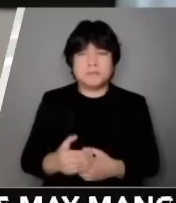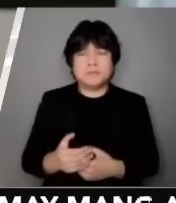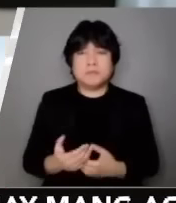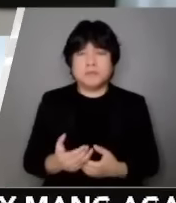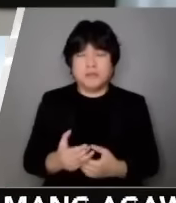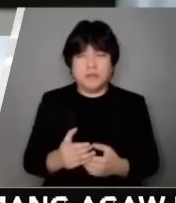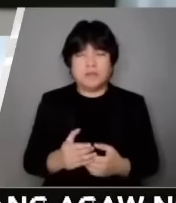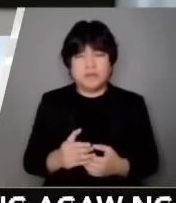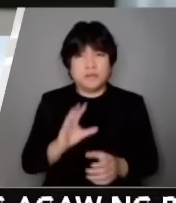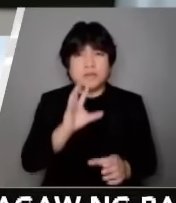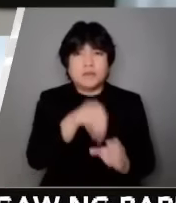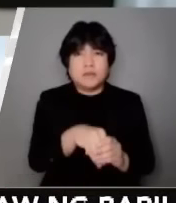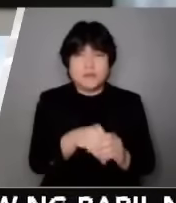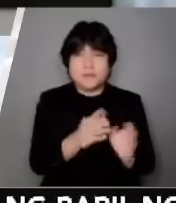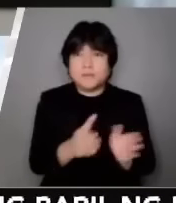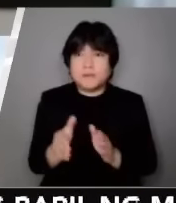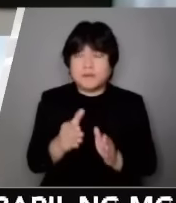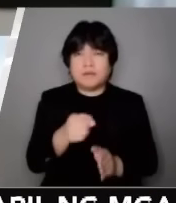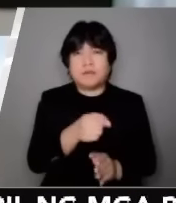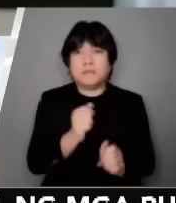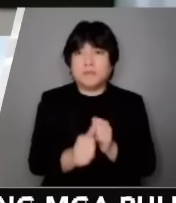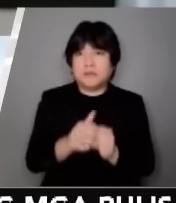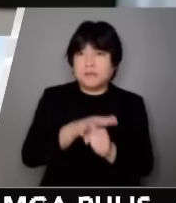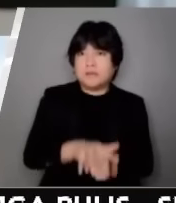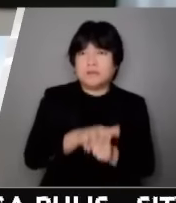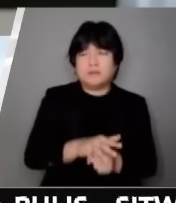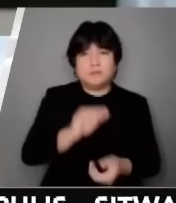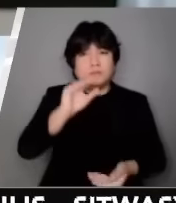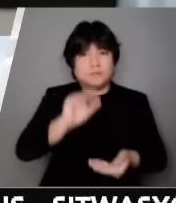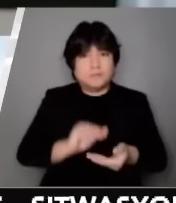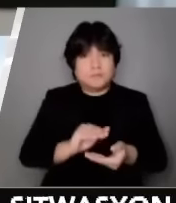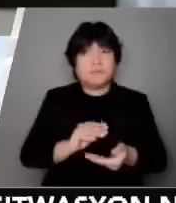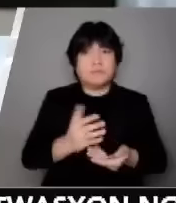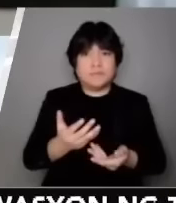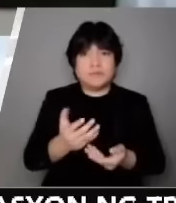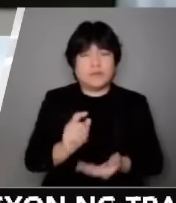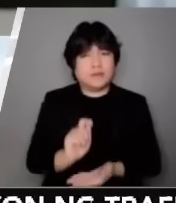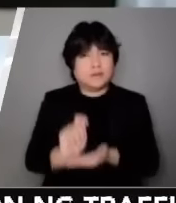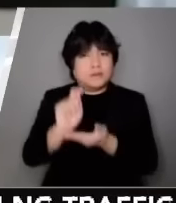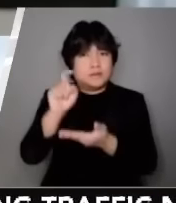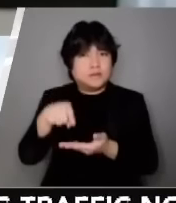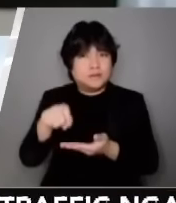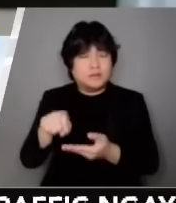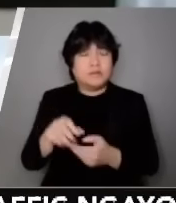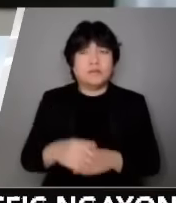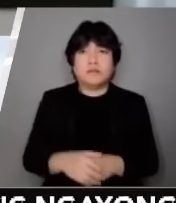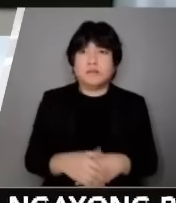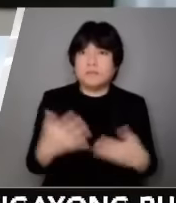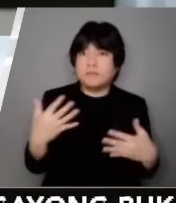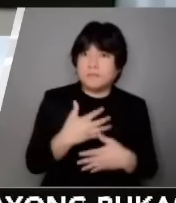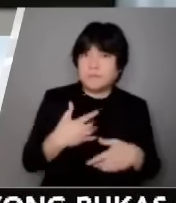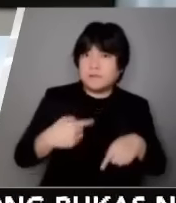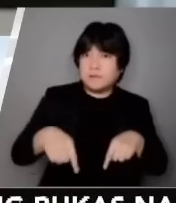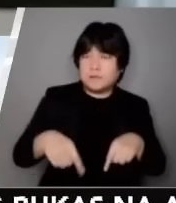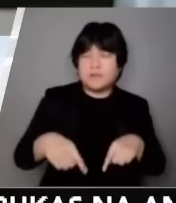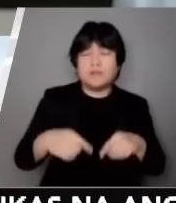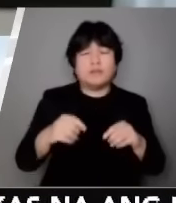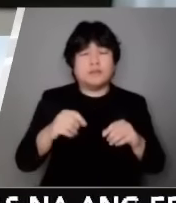na babawasan po yung stress nung atleta and anxiety kasi meron siyang outlet, meron